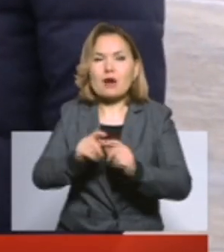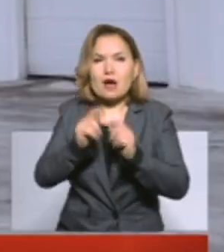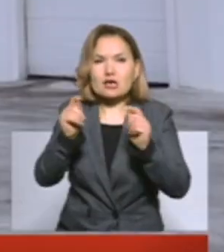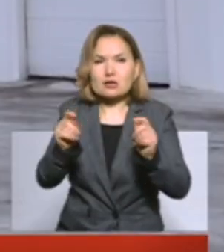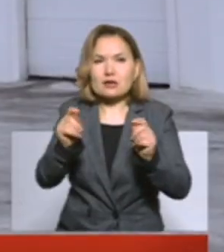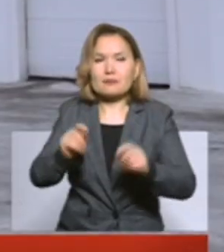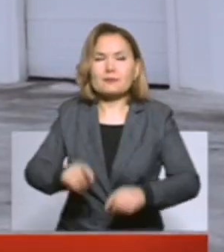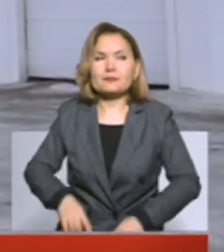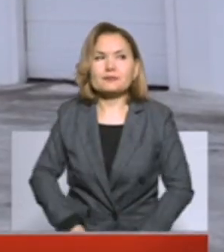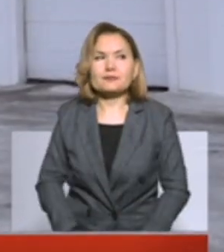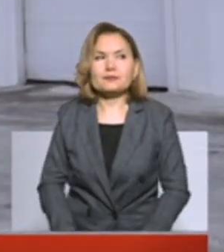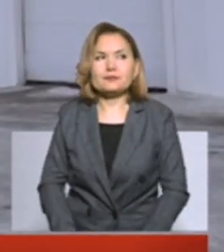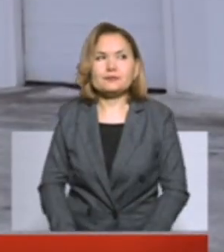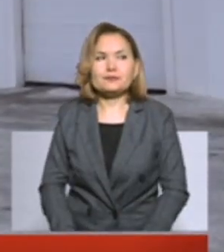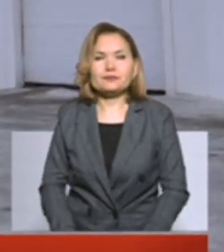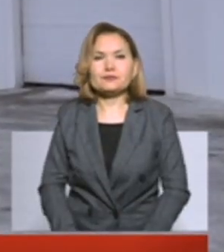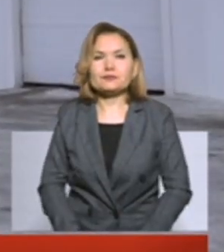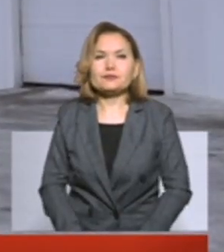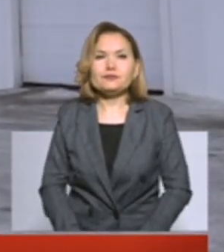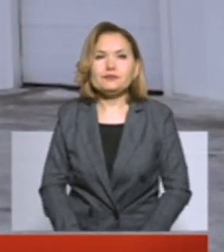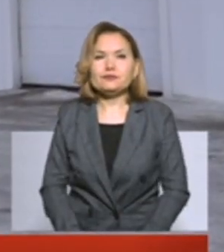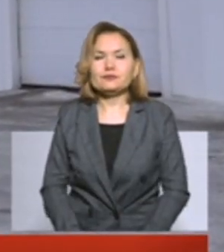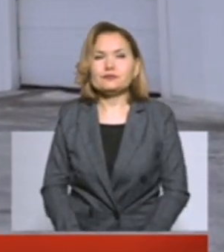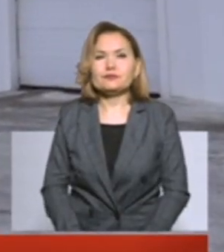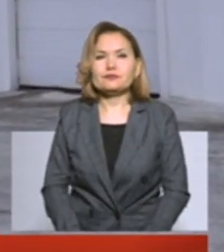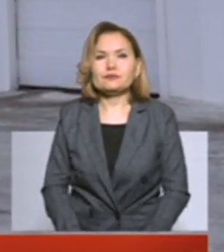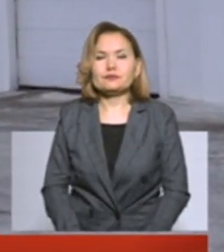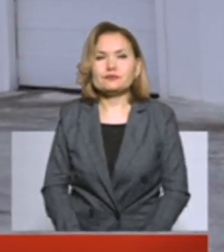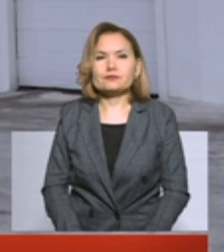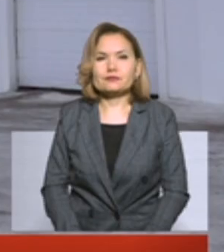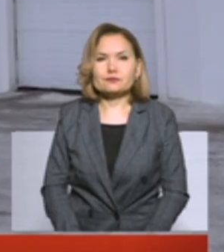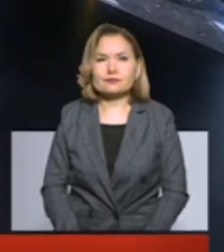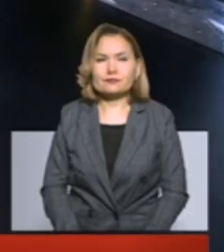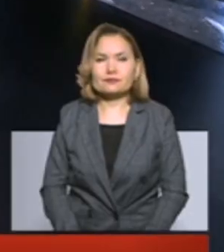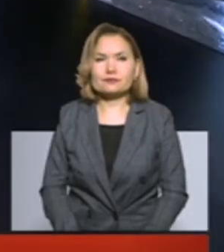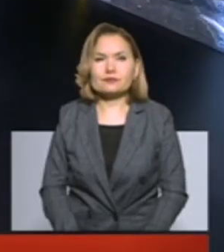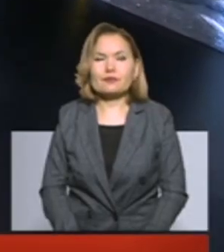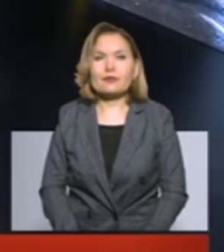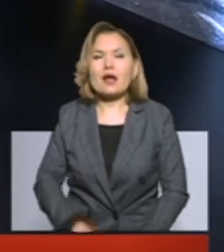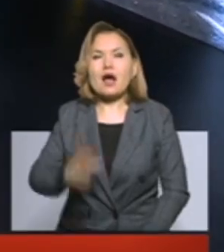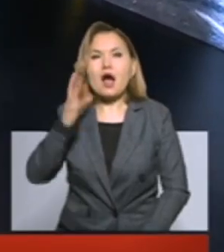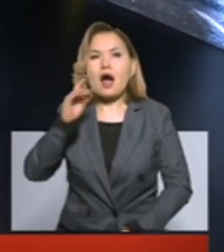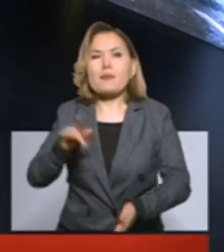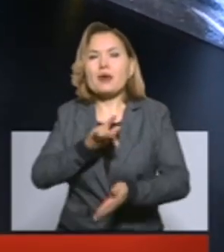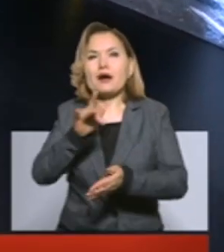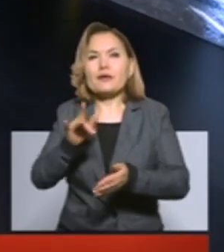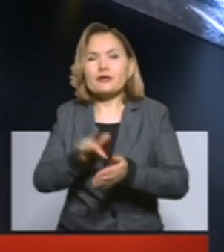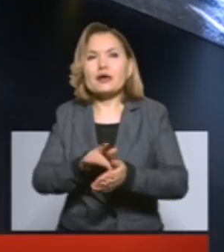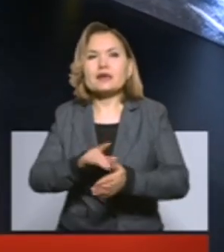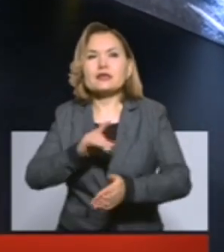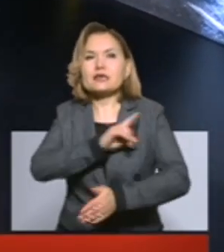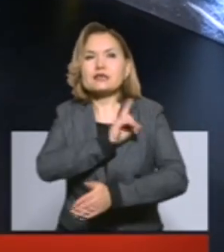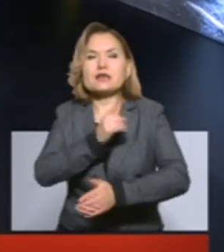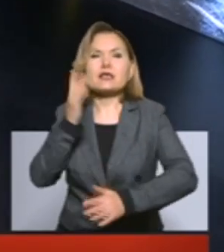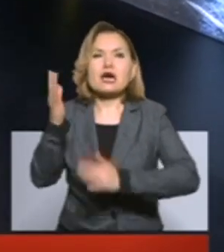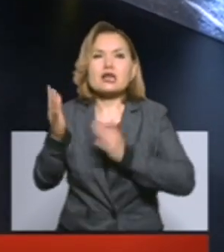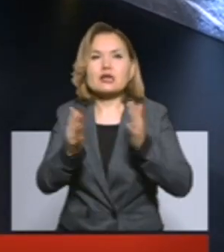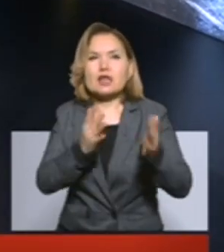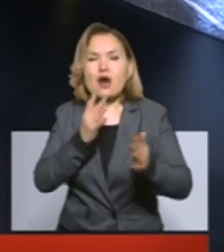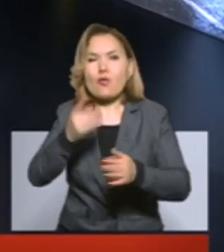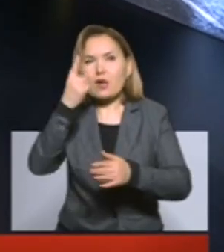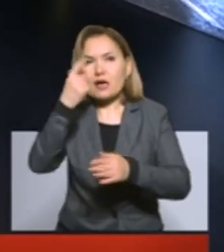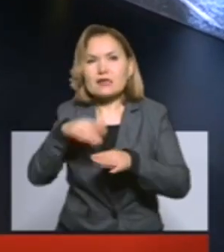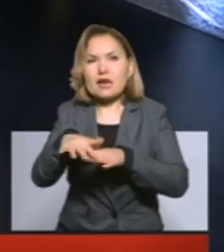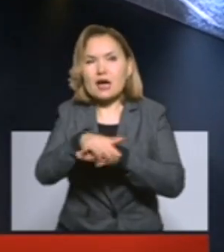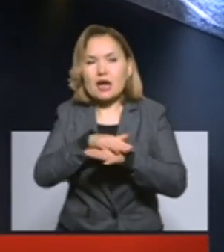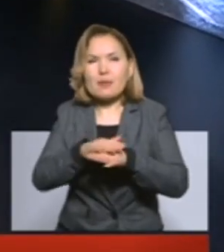Елмира Каленова, Ерлан Қалиев, Қазақстан ұлттық арнасы, солтүстік Қазақстан. Алматыда дауылды ескерту жарияланды. Кешке